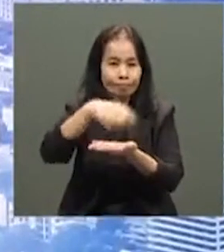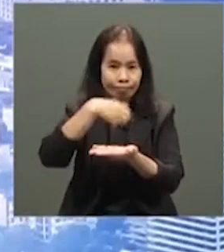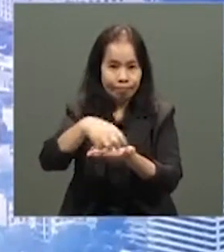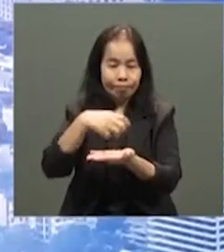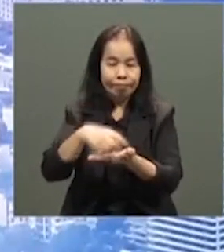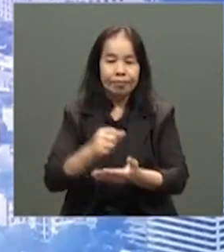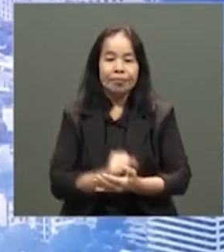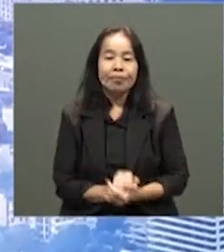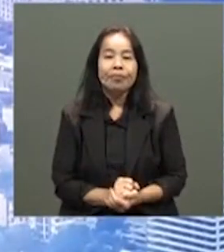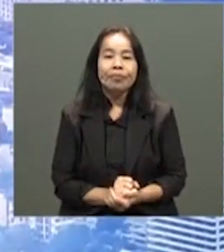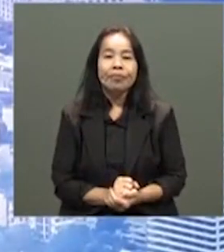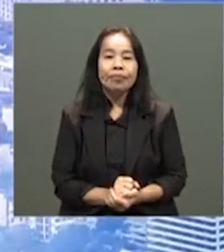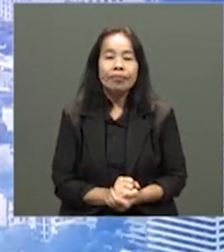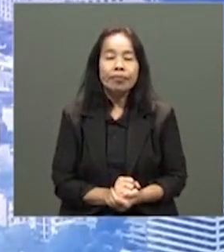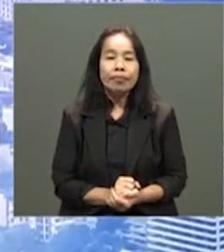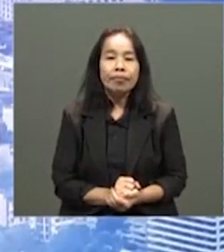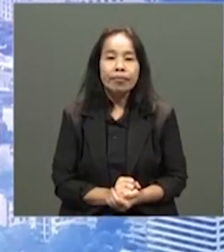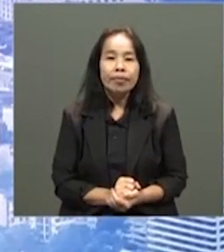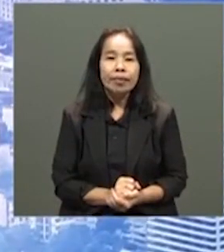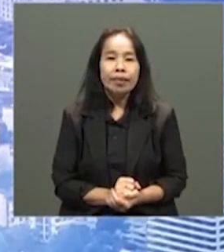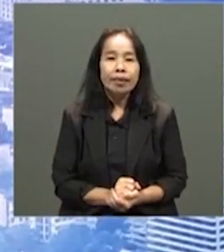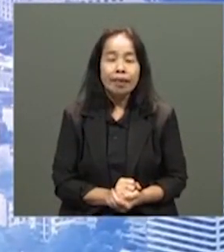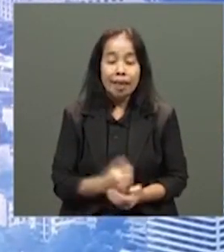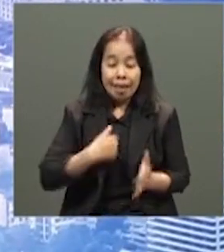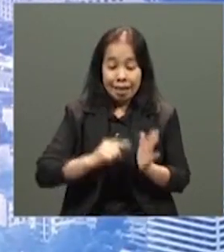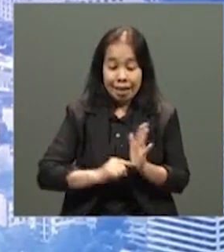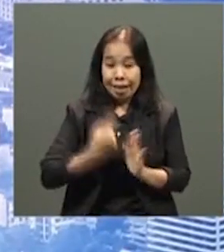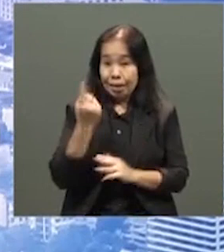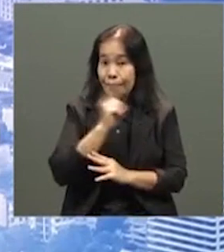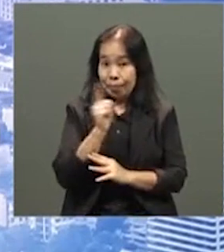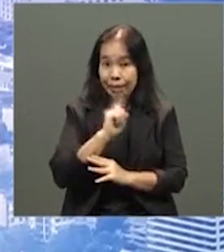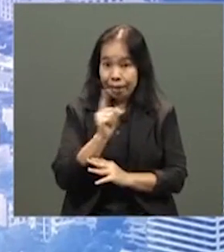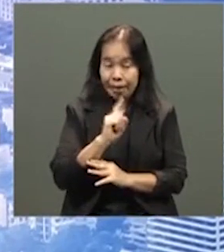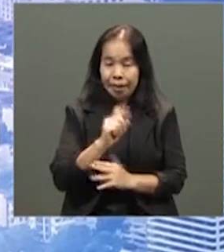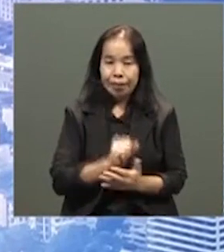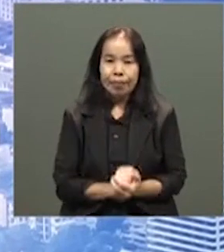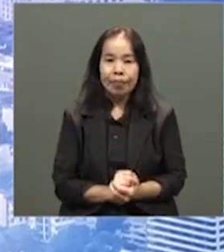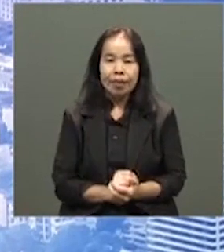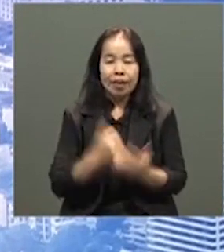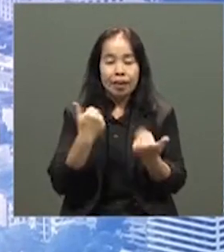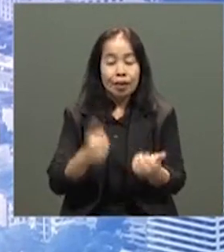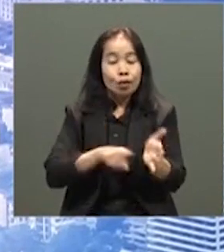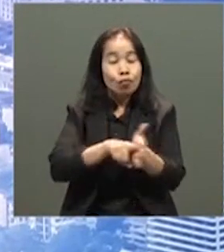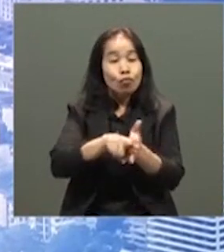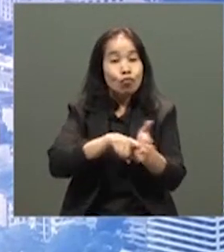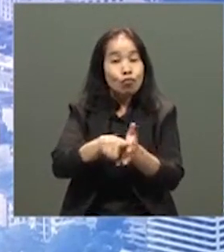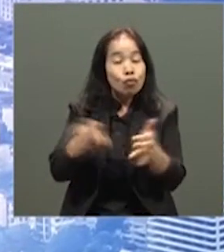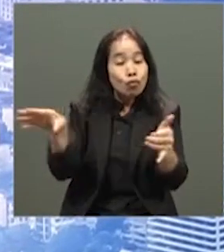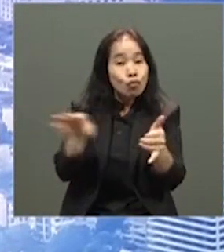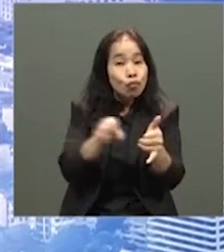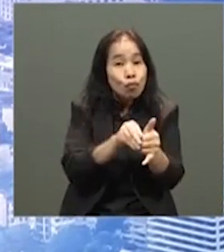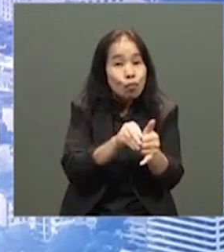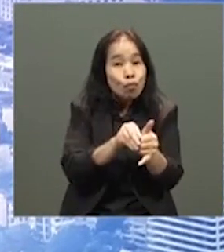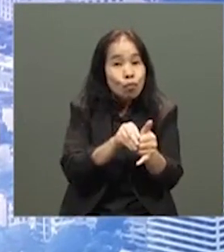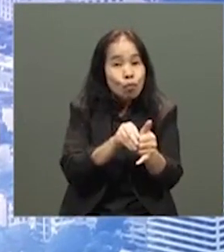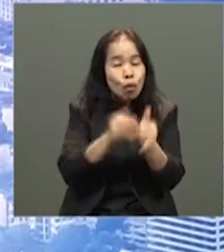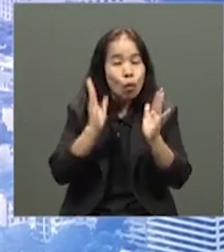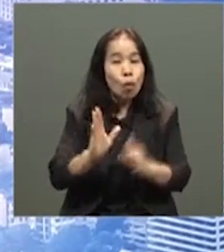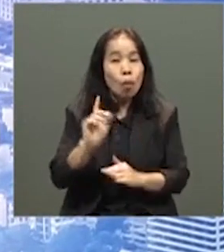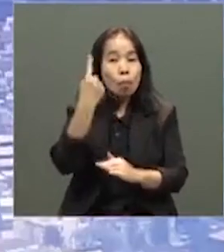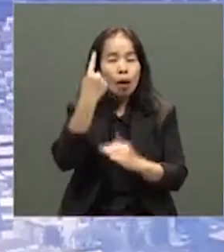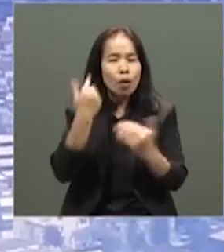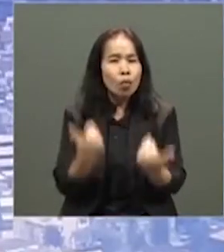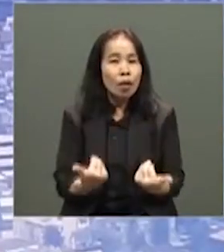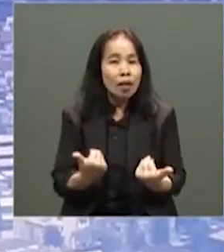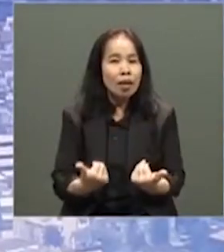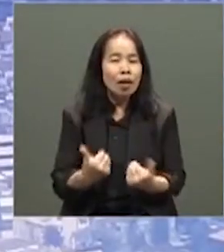ย 50% ติดเชื้อในโรงพยาบาลติดในชุมชน18รายและอยู่ระหว่างสอบสวน12รายเรื่องนี้มี